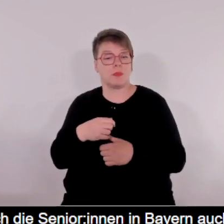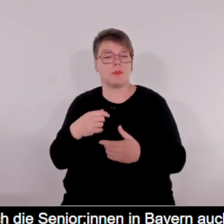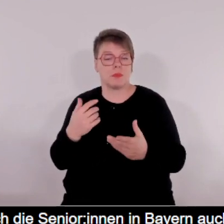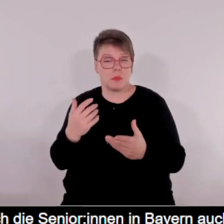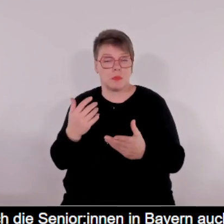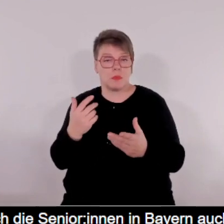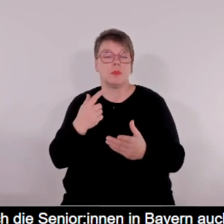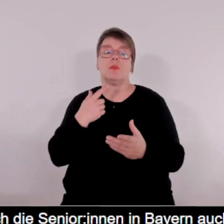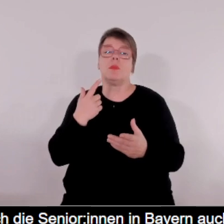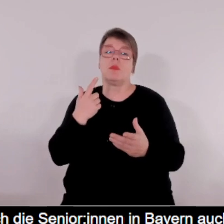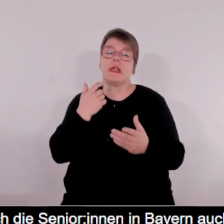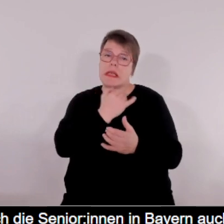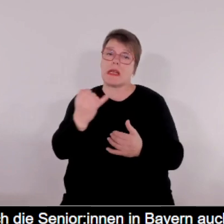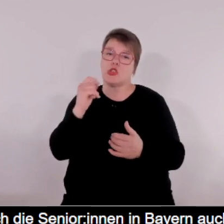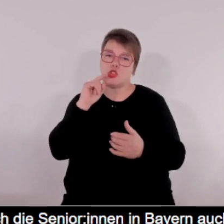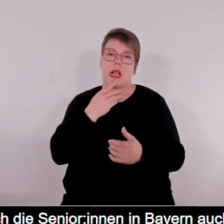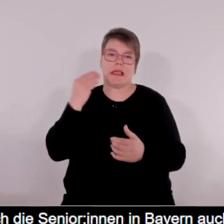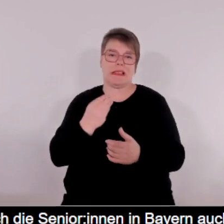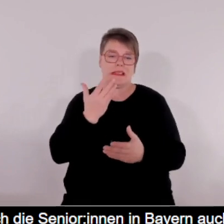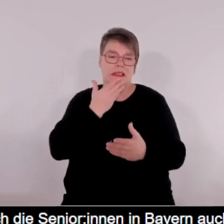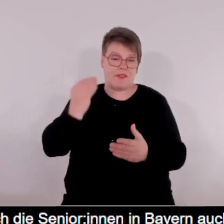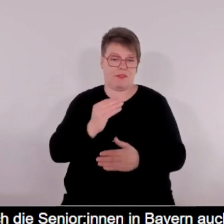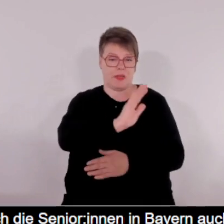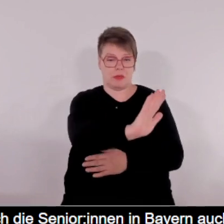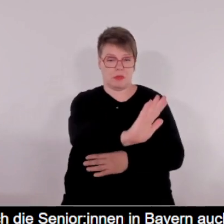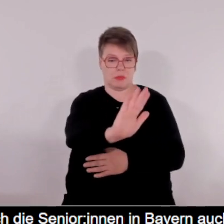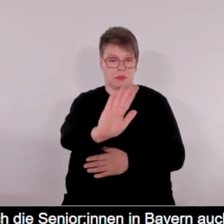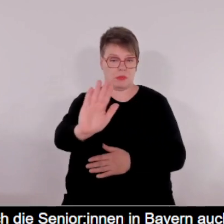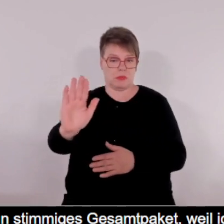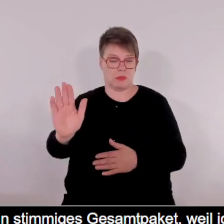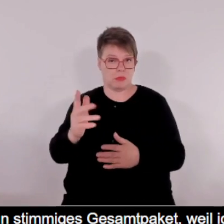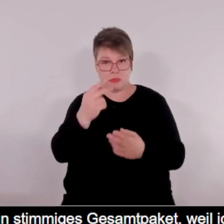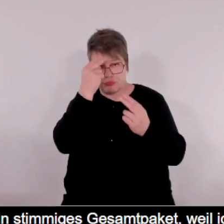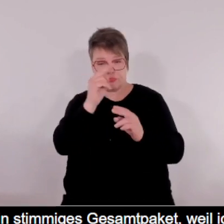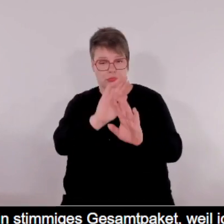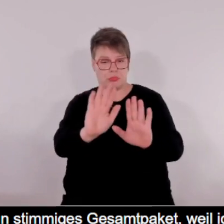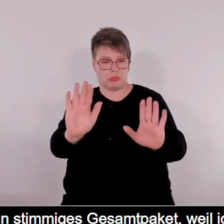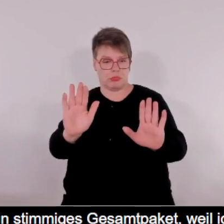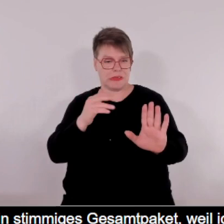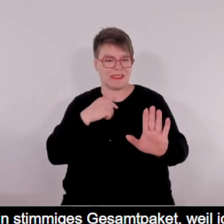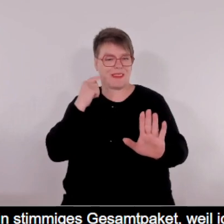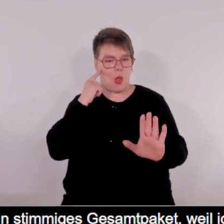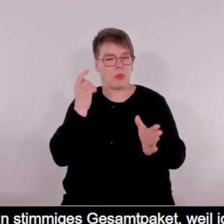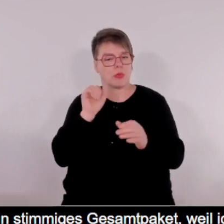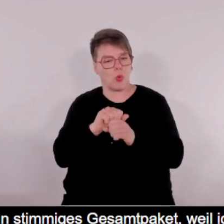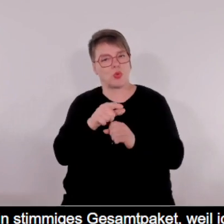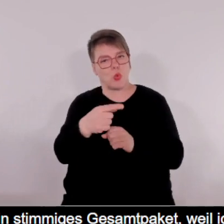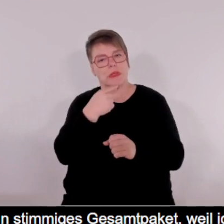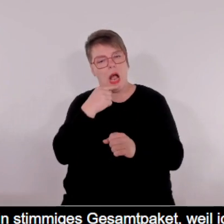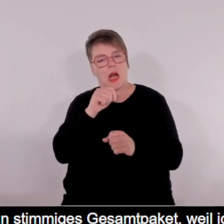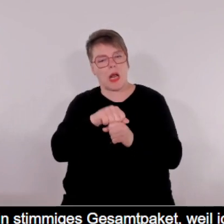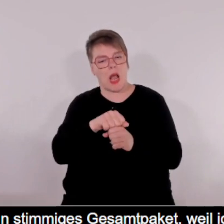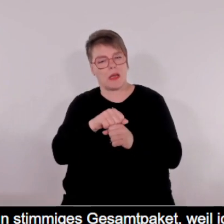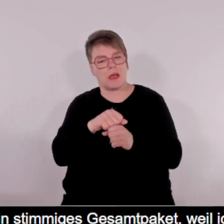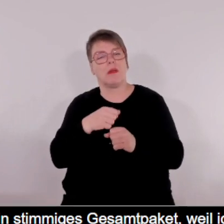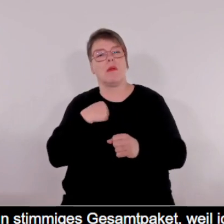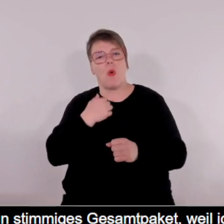sich viele entscheiden für wahrlich bayerische Produkte und ganz gleich welcher Form. Gottes reichen Segen für unsere Heimat, aber vor